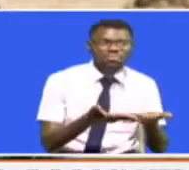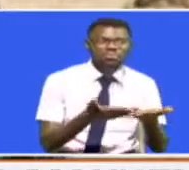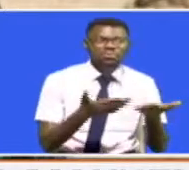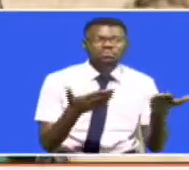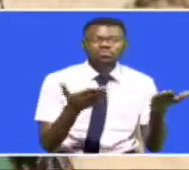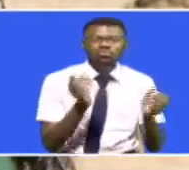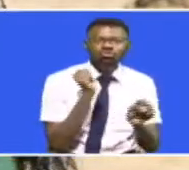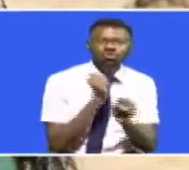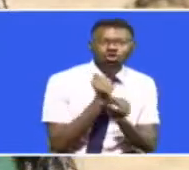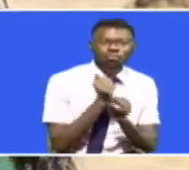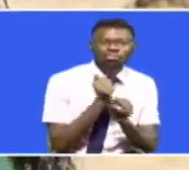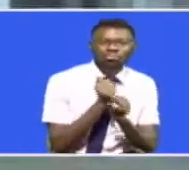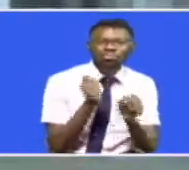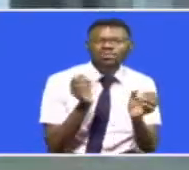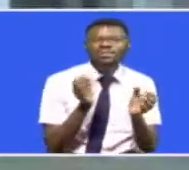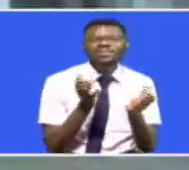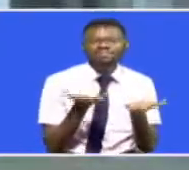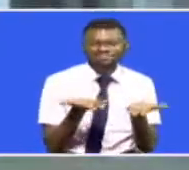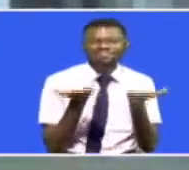levels of unemployment.